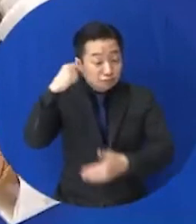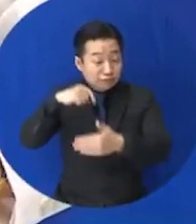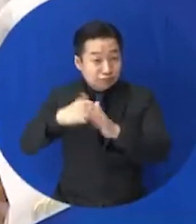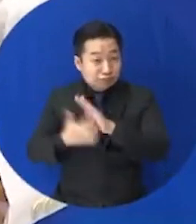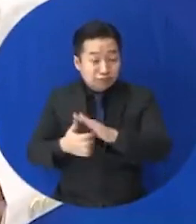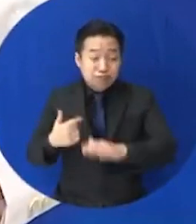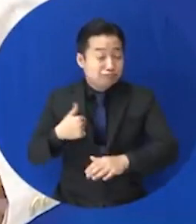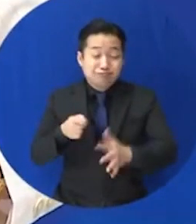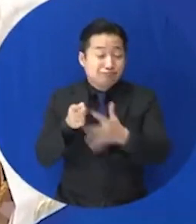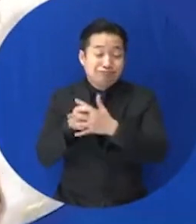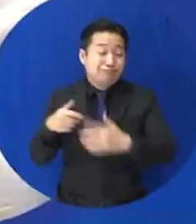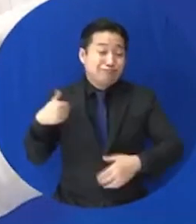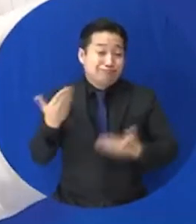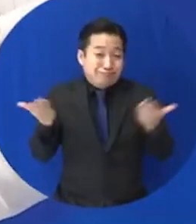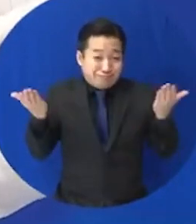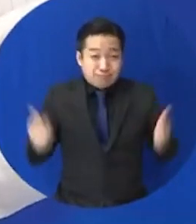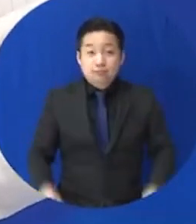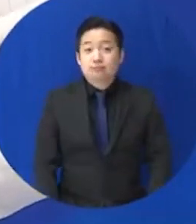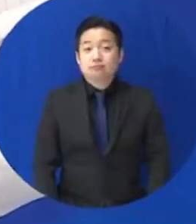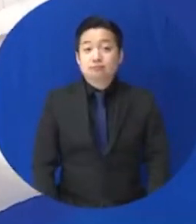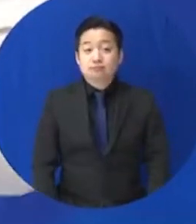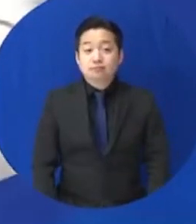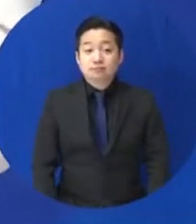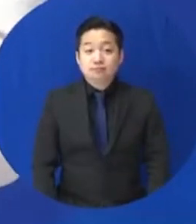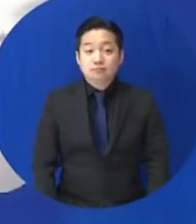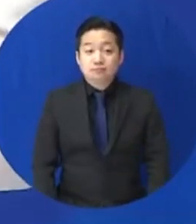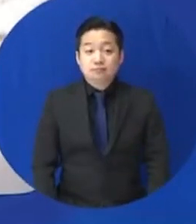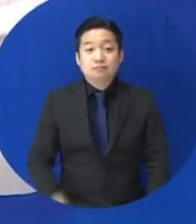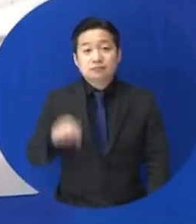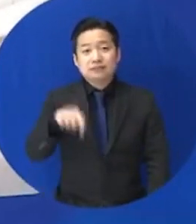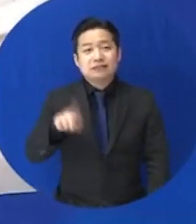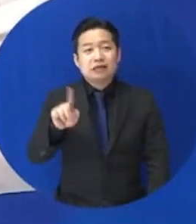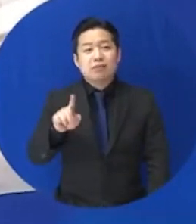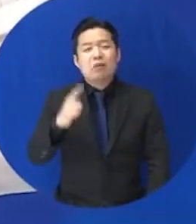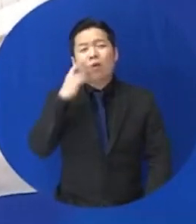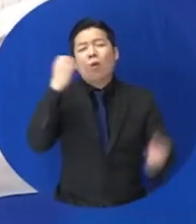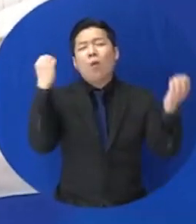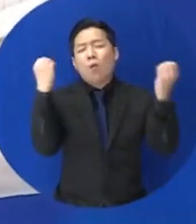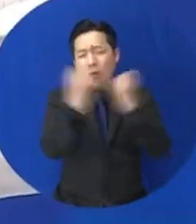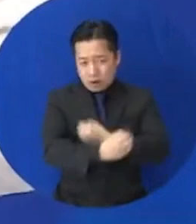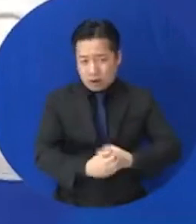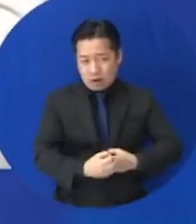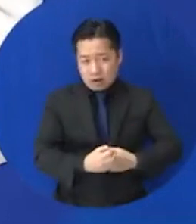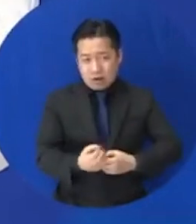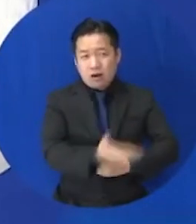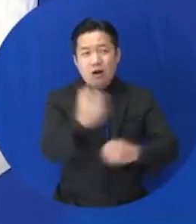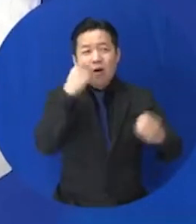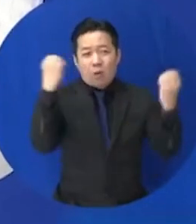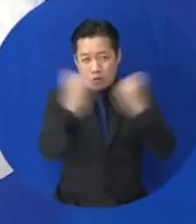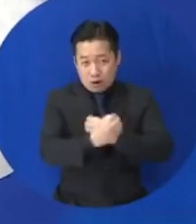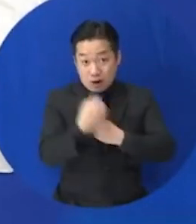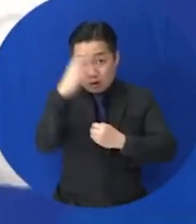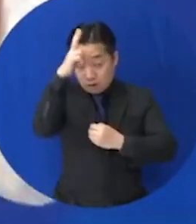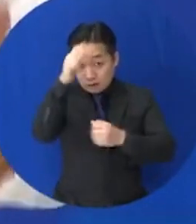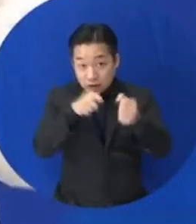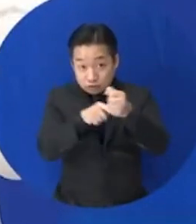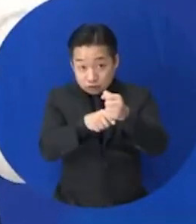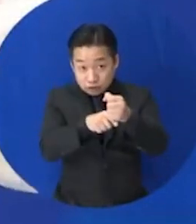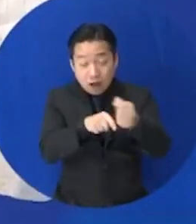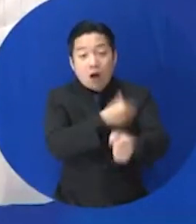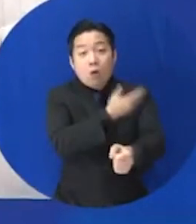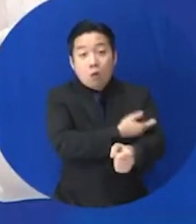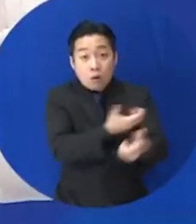제가 추측하기 어렵네요. 아, 네. 네네. 아, 그것은 잘못 알려져 있기 때문입니다. 네. 대중인식이 검찰로부터 수사권을